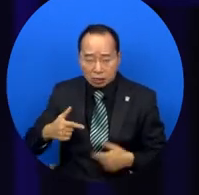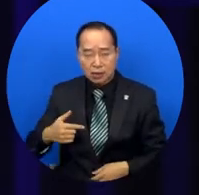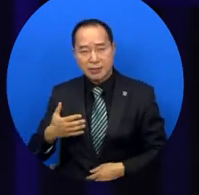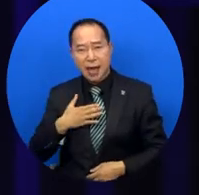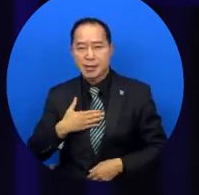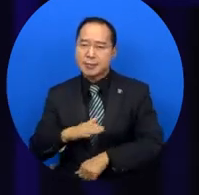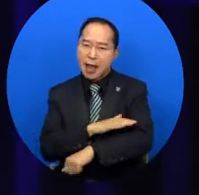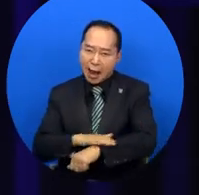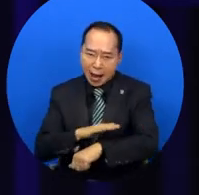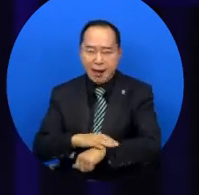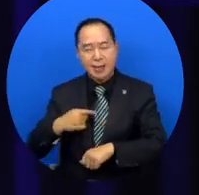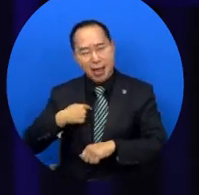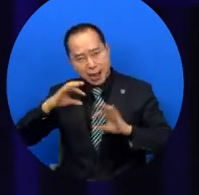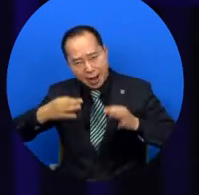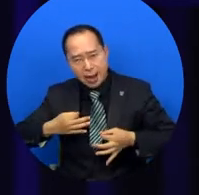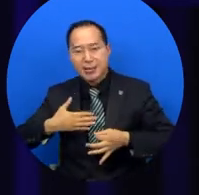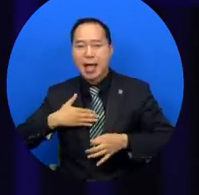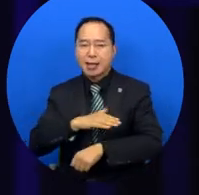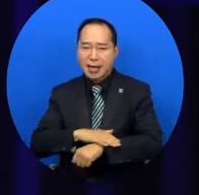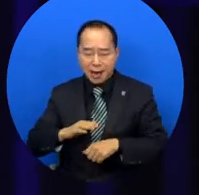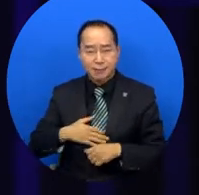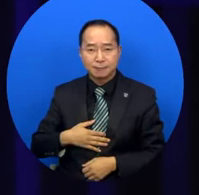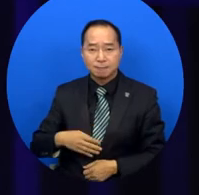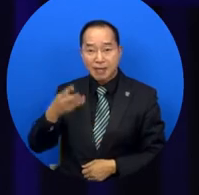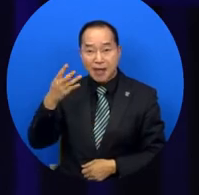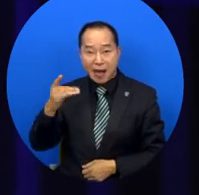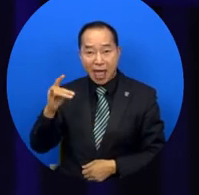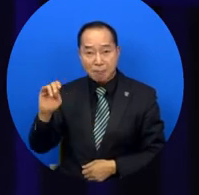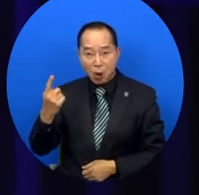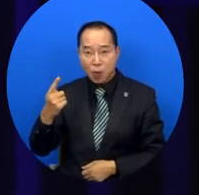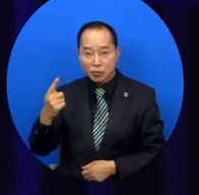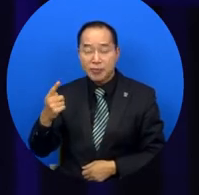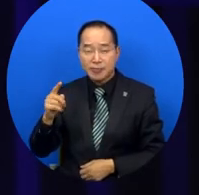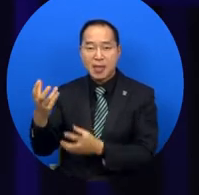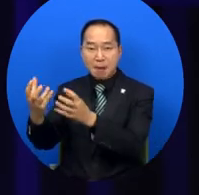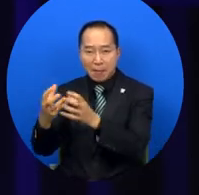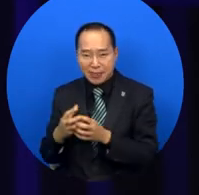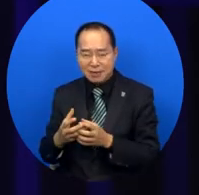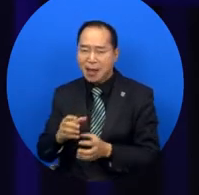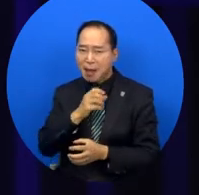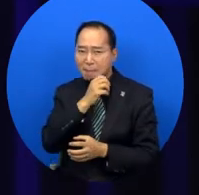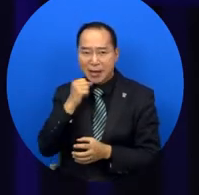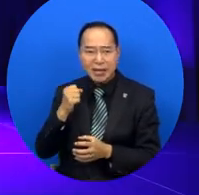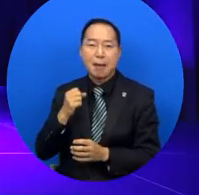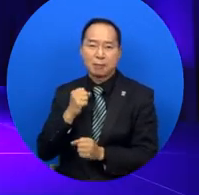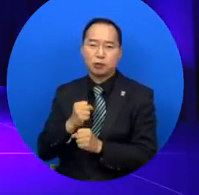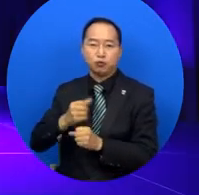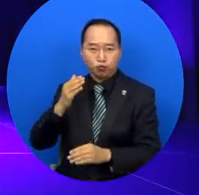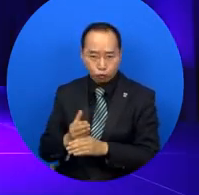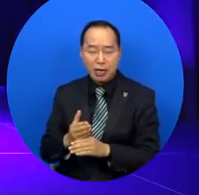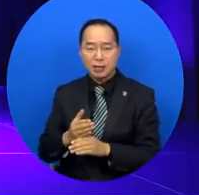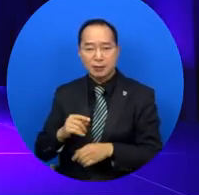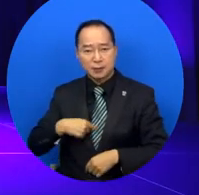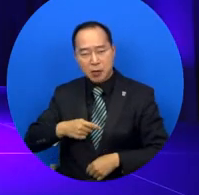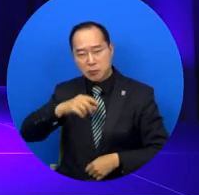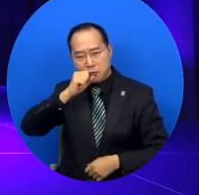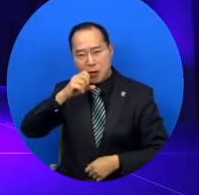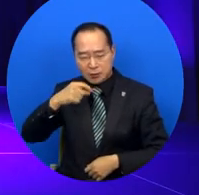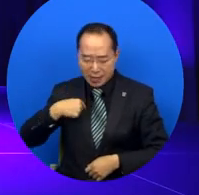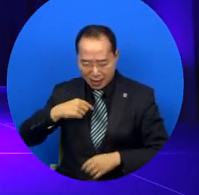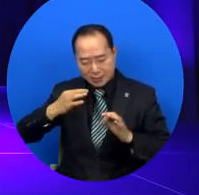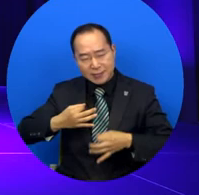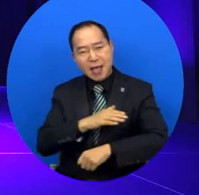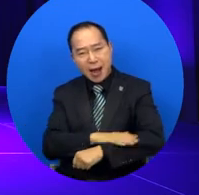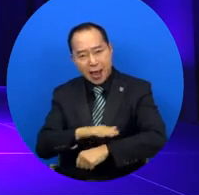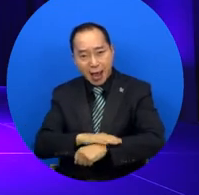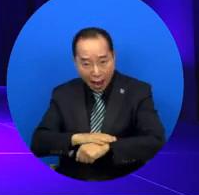참 잘하고 있어. 나 참 잘하고 있어. 내가 레몬 받았지만 나 레모네이드 만들고 있는 거야. 전체적으로 이런 자세로